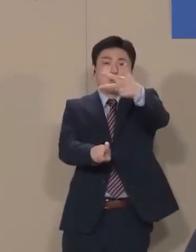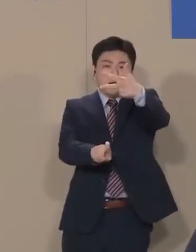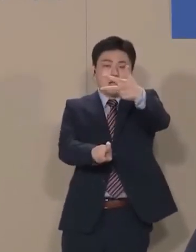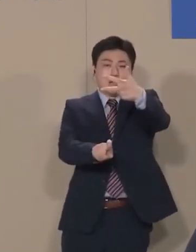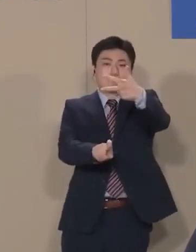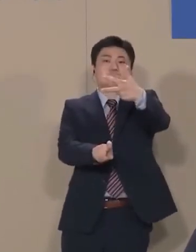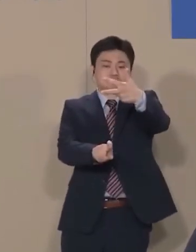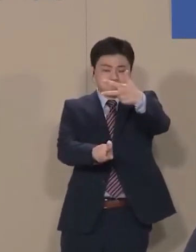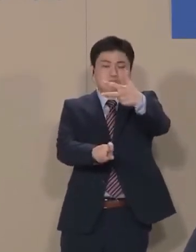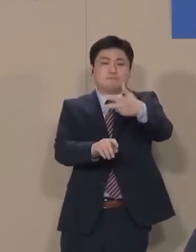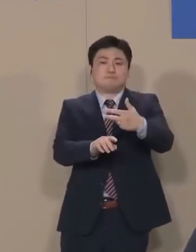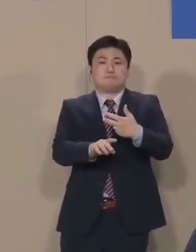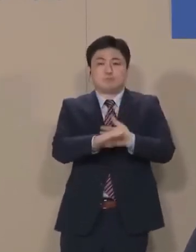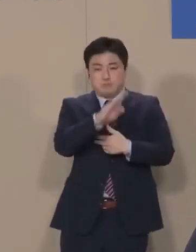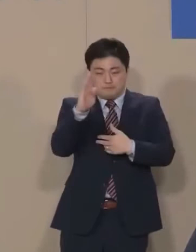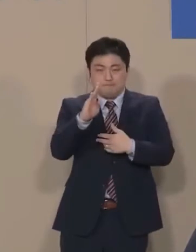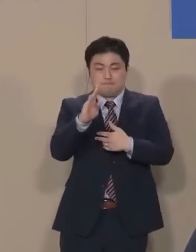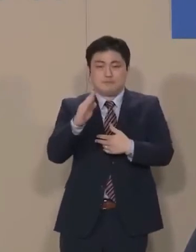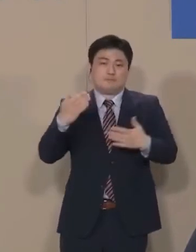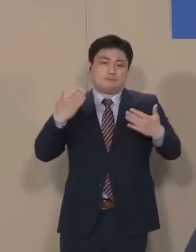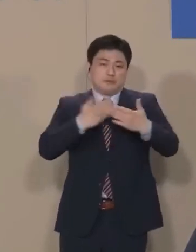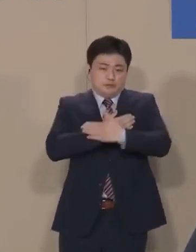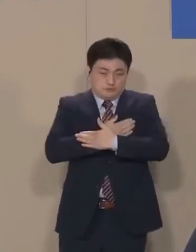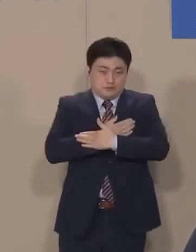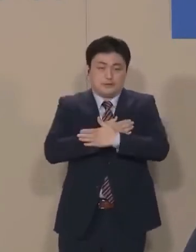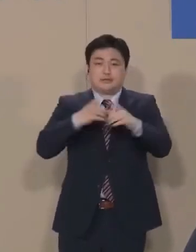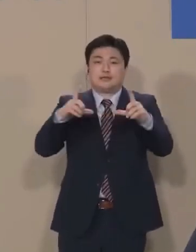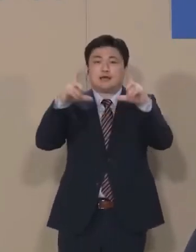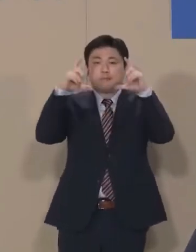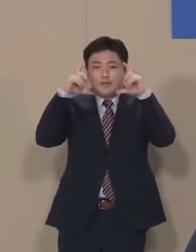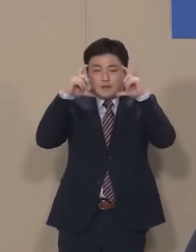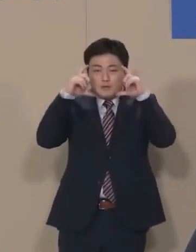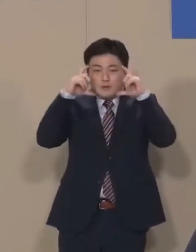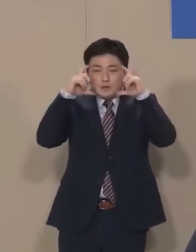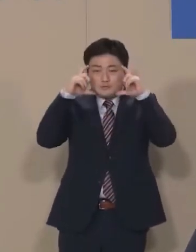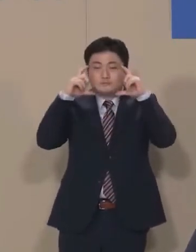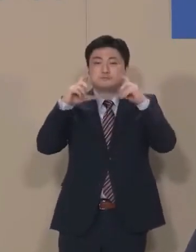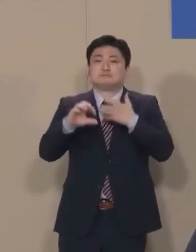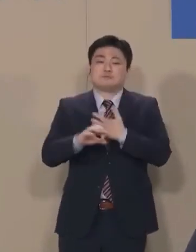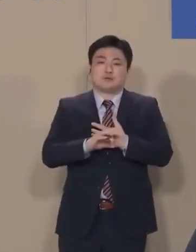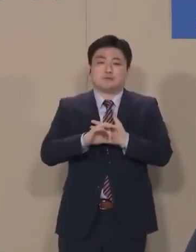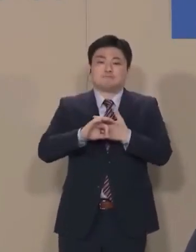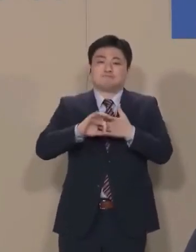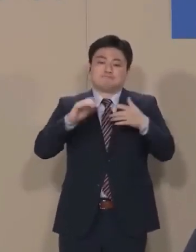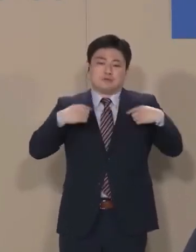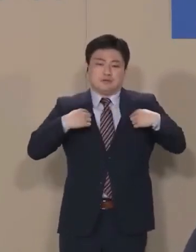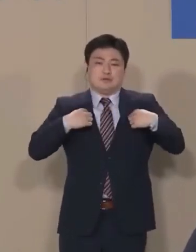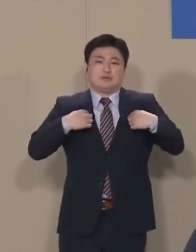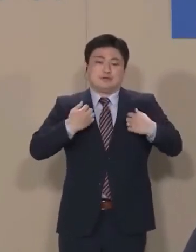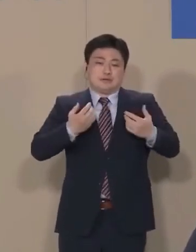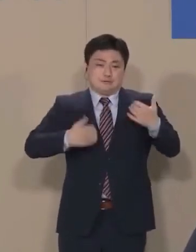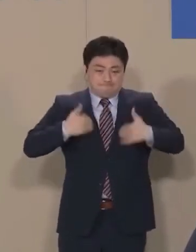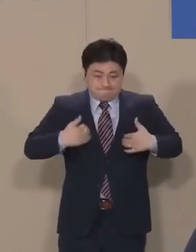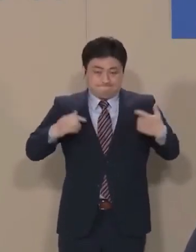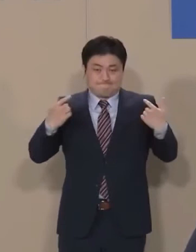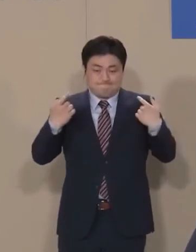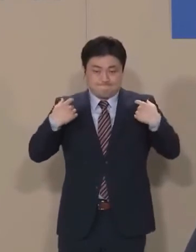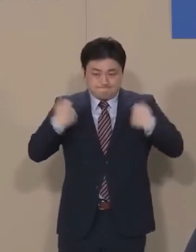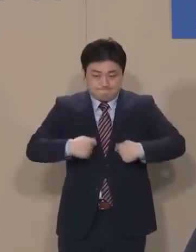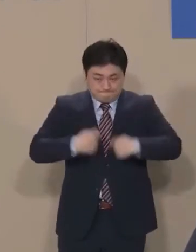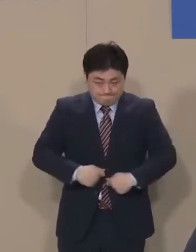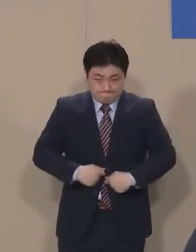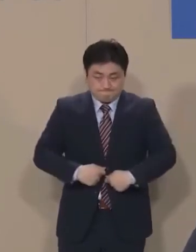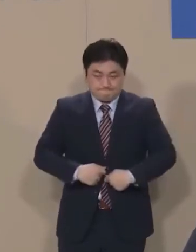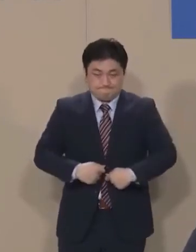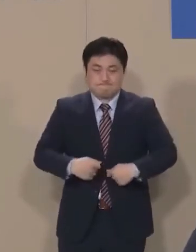例えば浴衣に仮面をかぶったりハロウィンのように仮装したり仮装